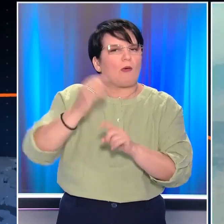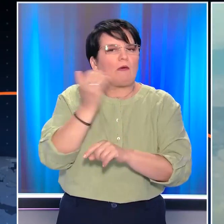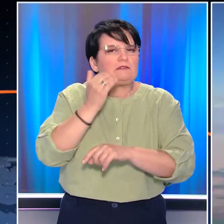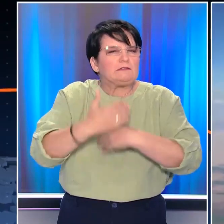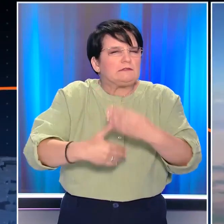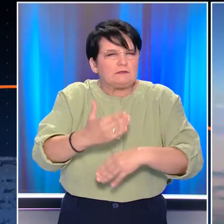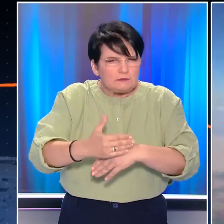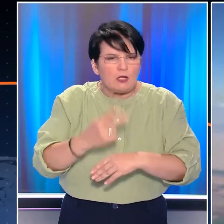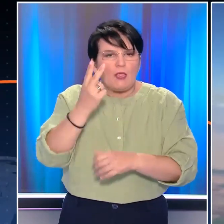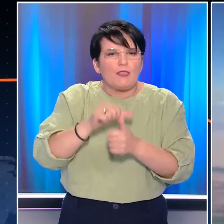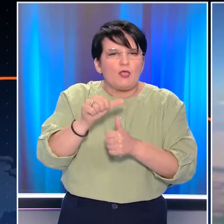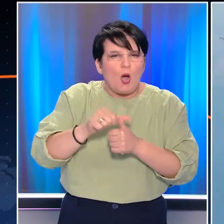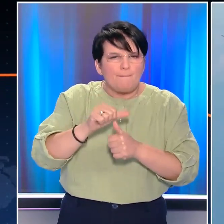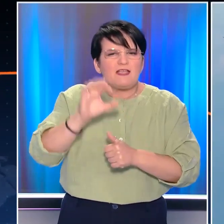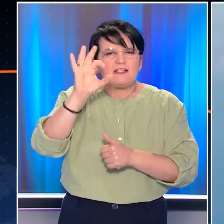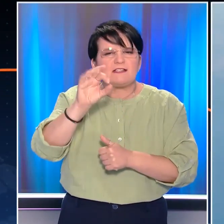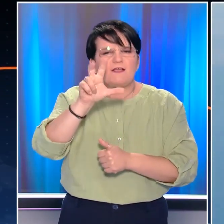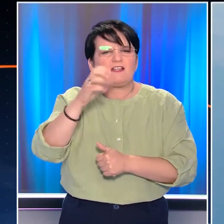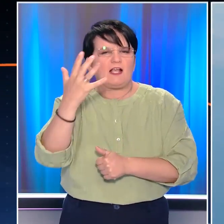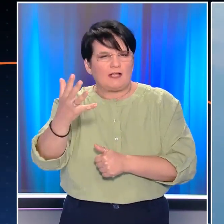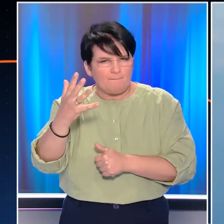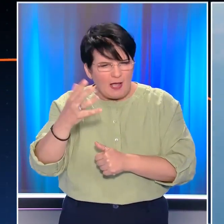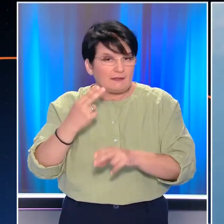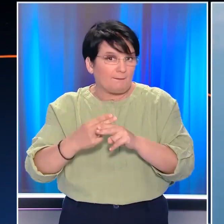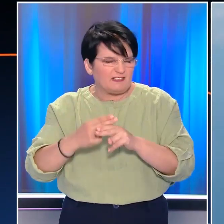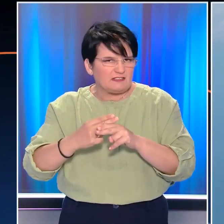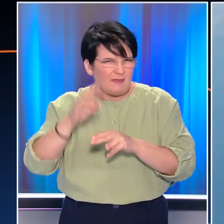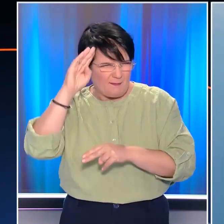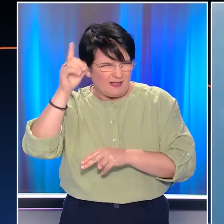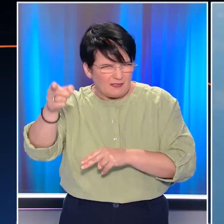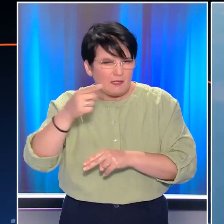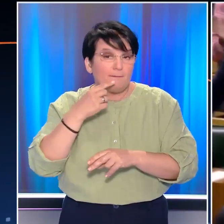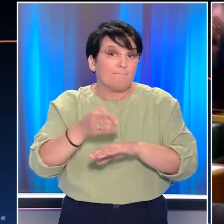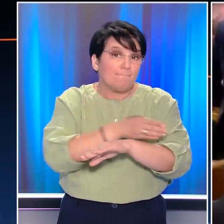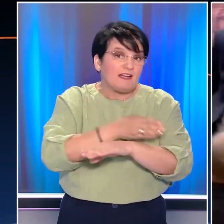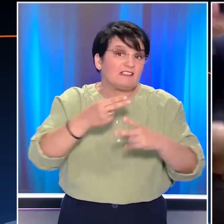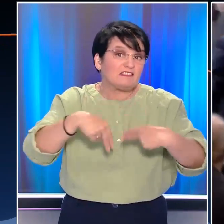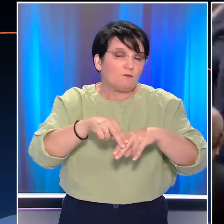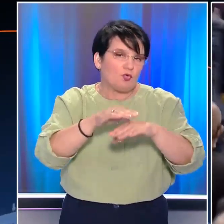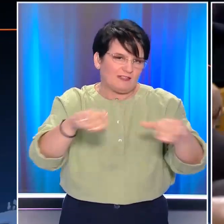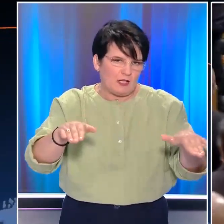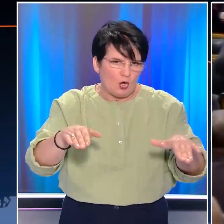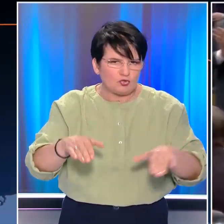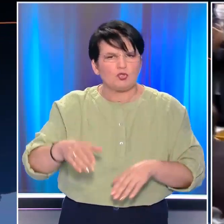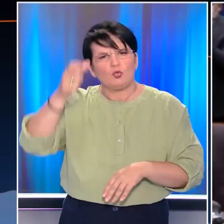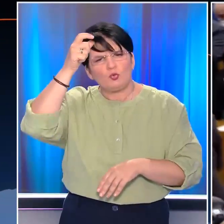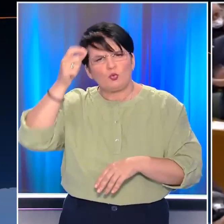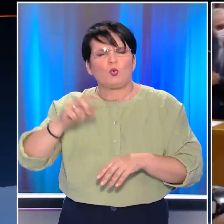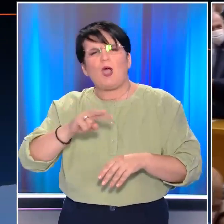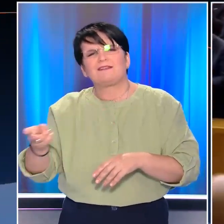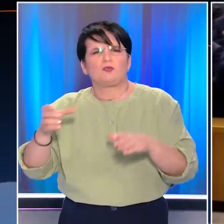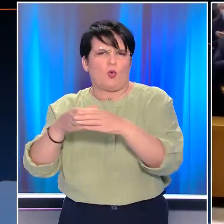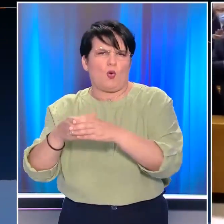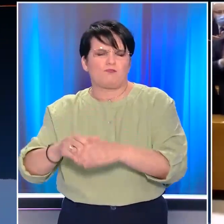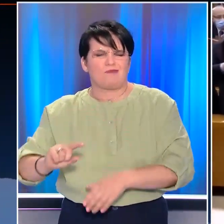αιτήθηκε επίσημα 2 μοίρες F-35 στις Ηνωμένες Πολιτείες πριν καν ολοκληρωθεί η σύνοδος. Την ίδια ώρα η τουρκική αντιπολίτευση συνεχίζει